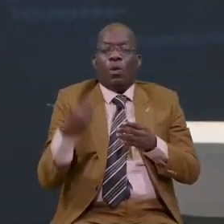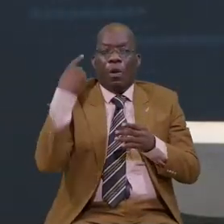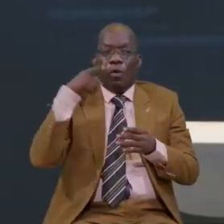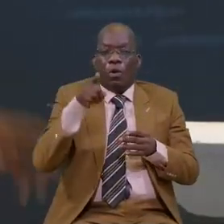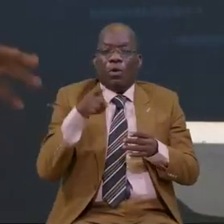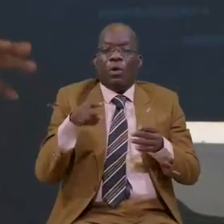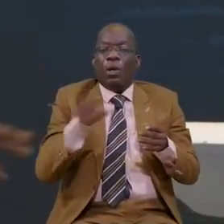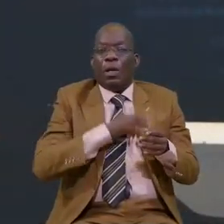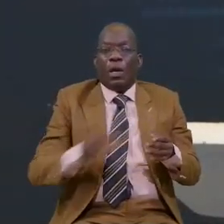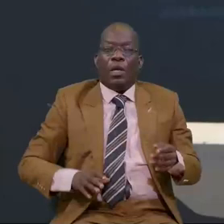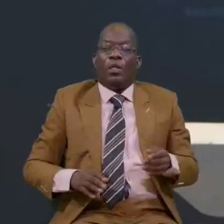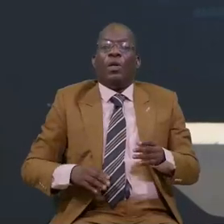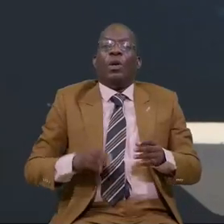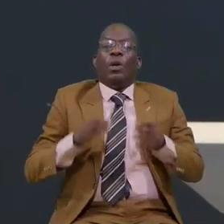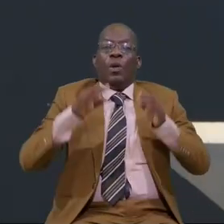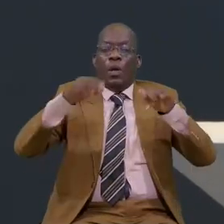Christ,